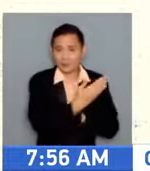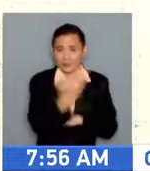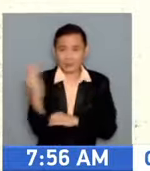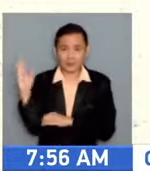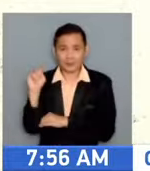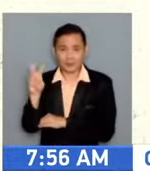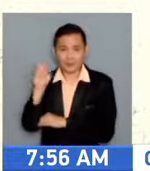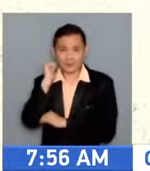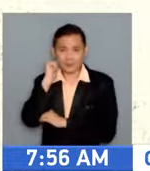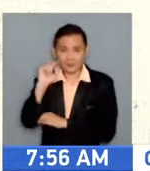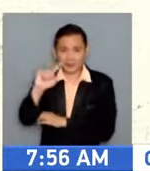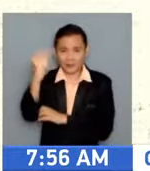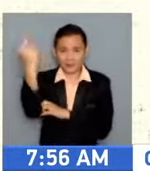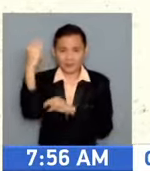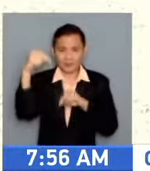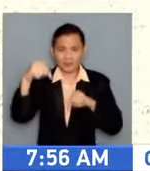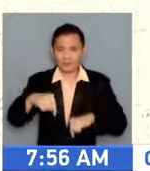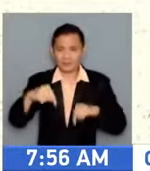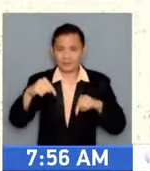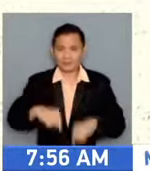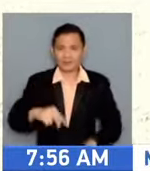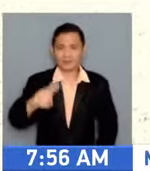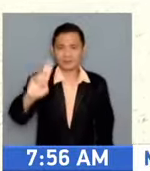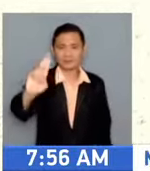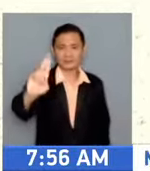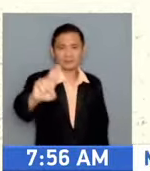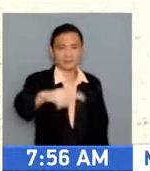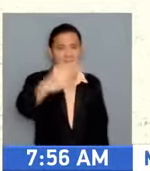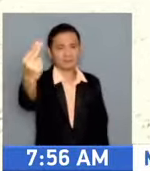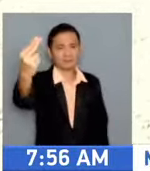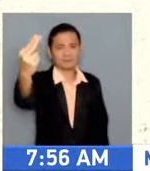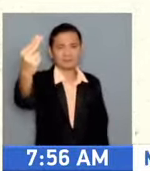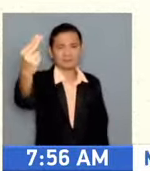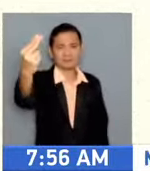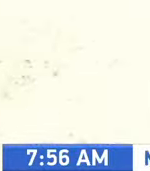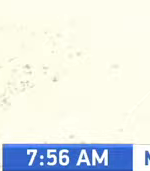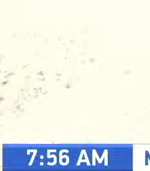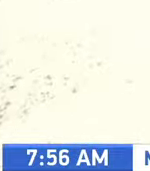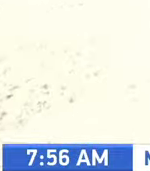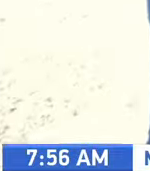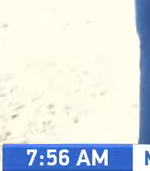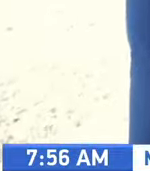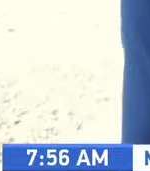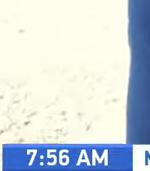show kung saan laging una ka, unang hirit!